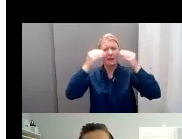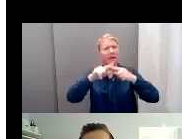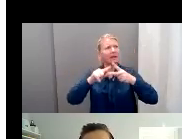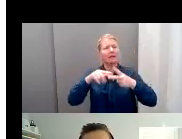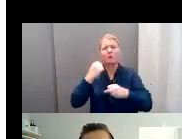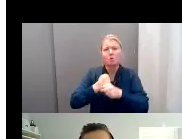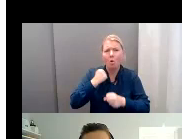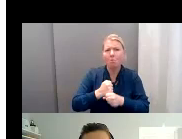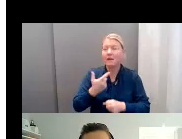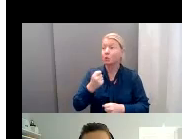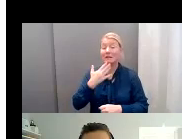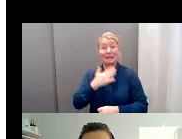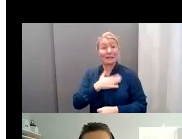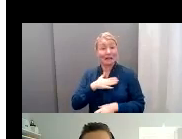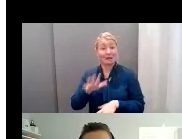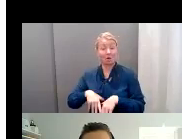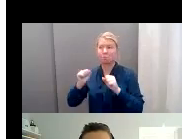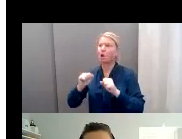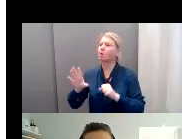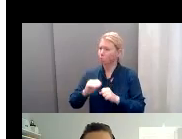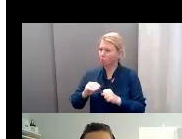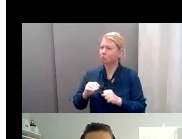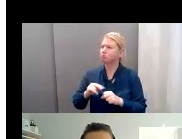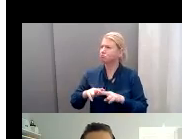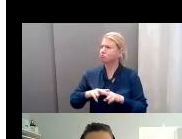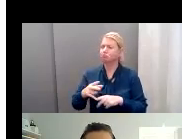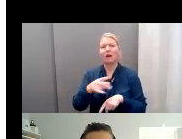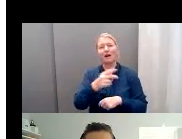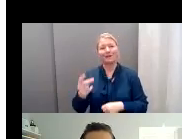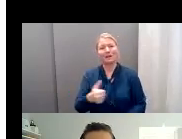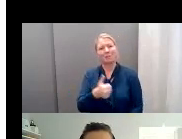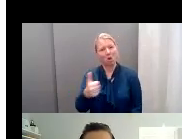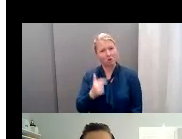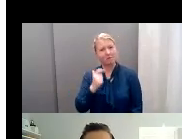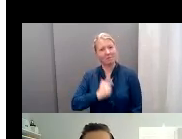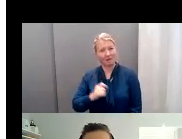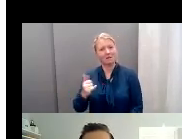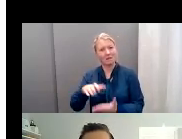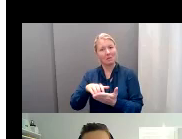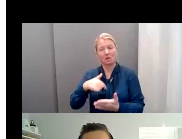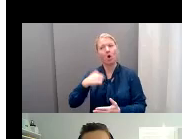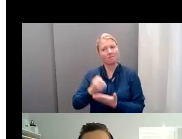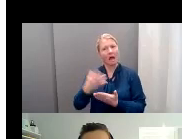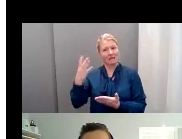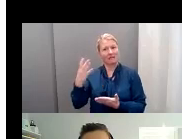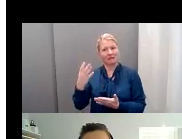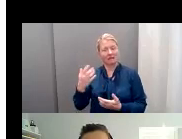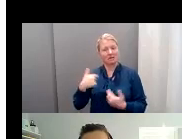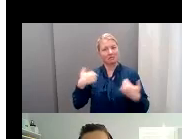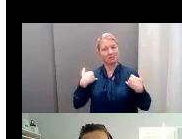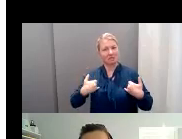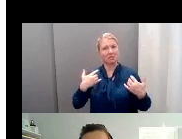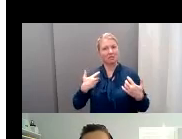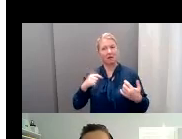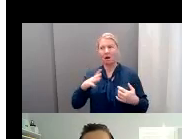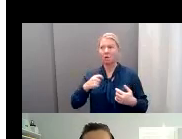det har gjort att de känner sig behövda i samhället. Att de känner att de har ett värde i sig själva och att de bidrar.